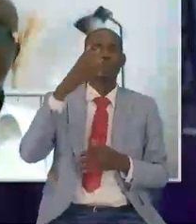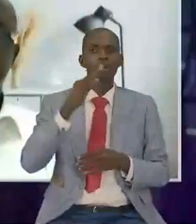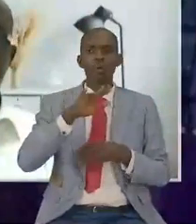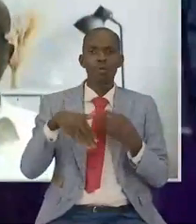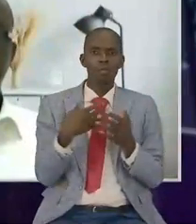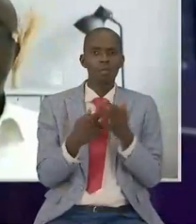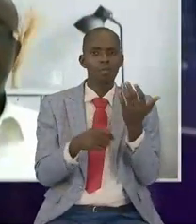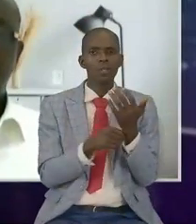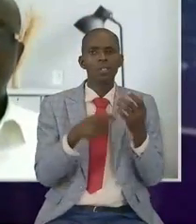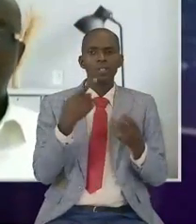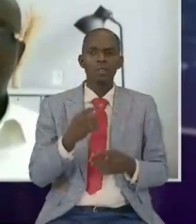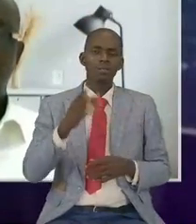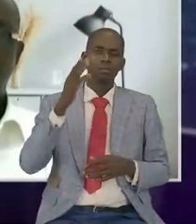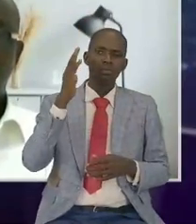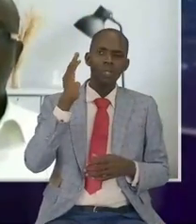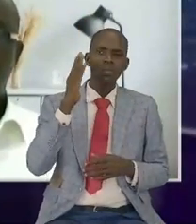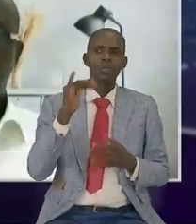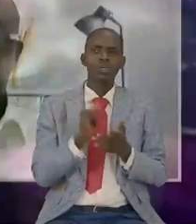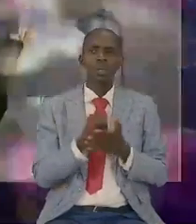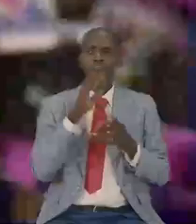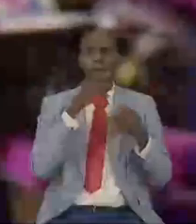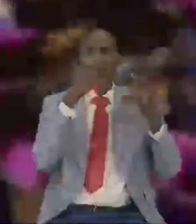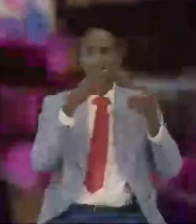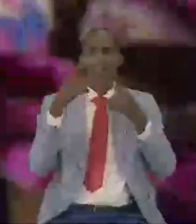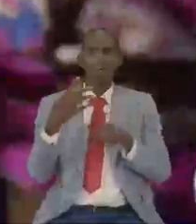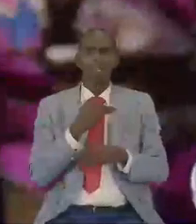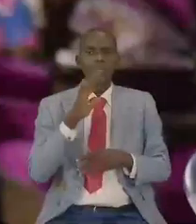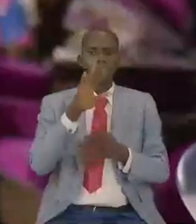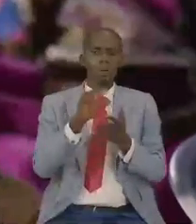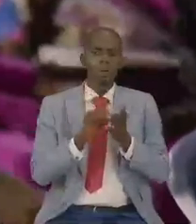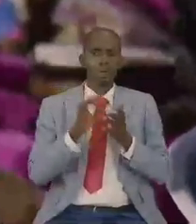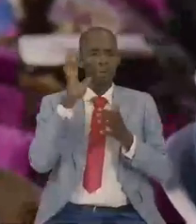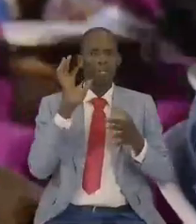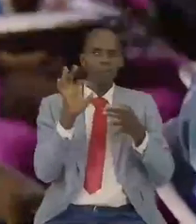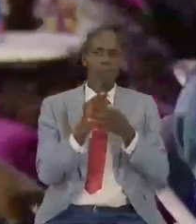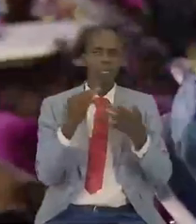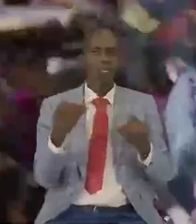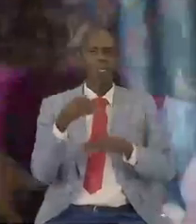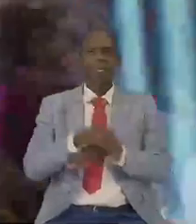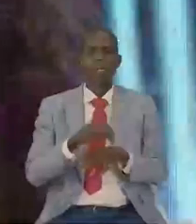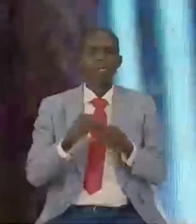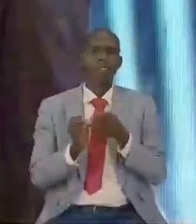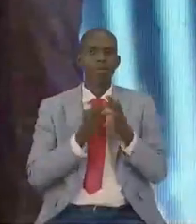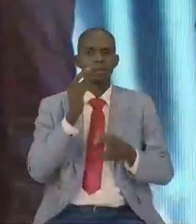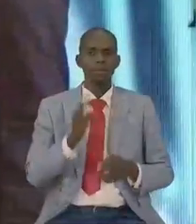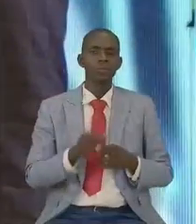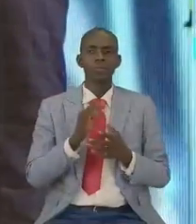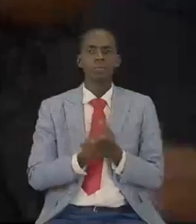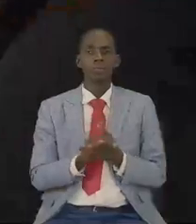Les témoignages qui se produisent. Et pour toi, va se joindre à ces témoignages ce soir.